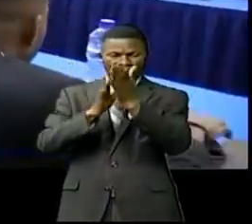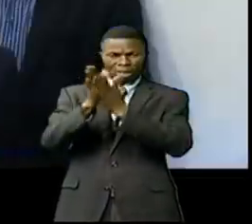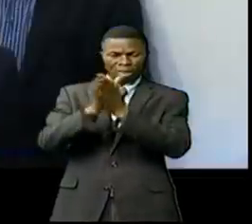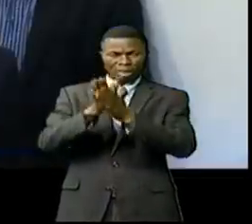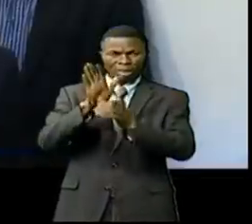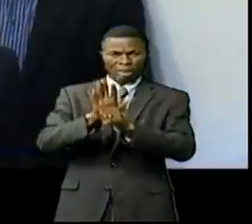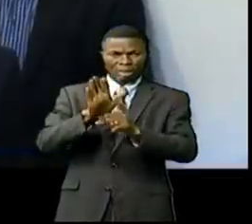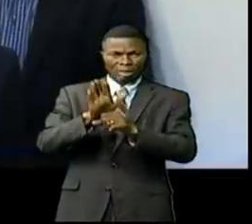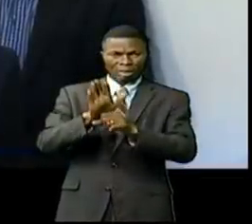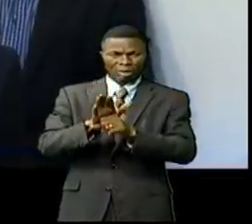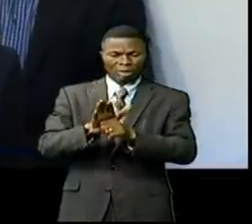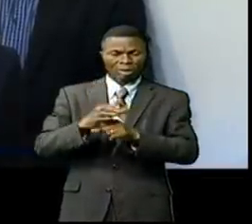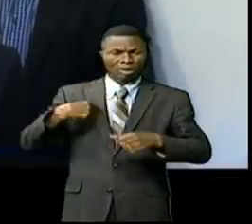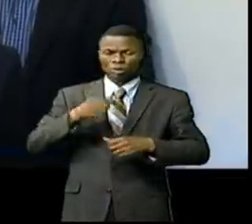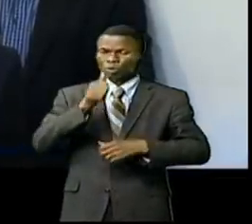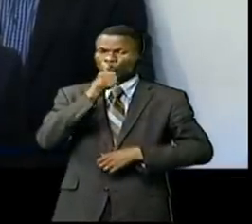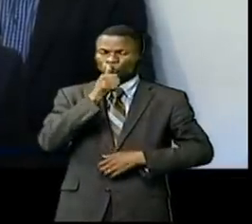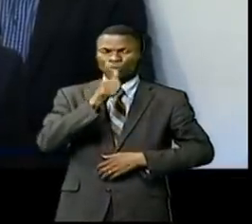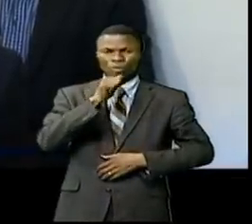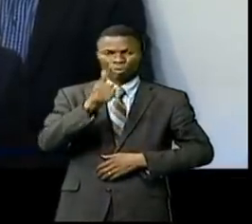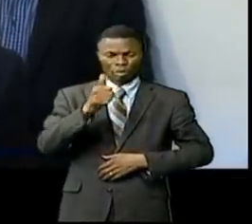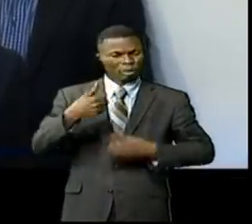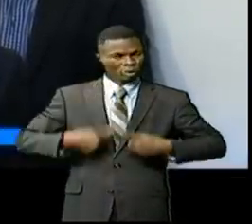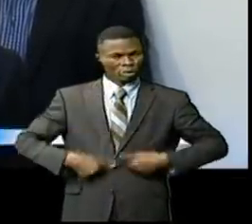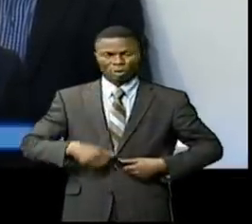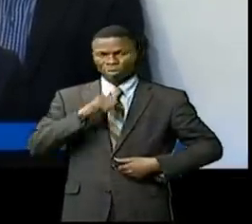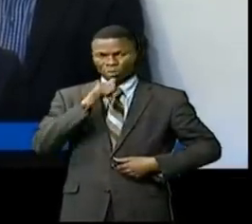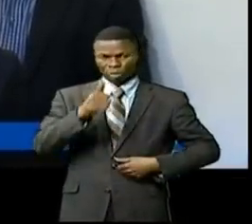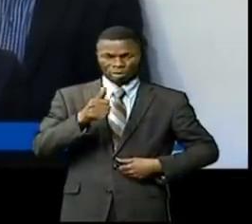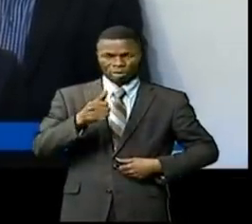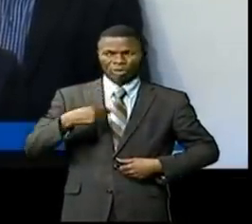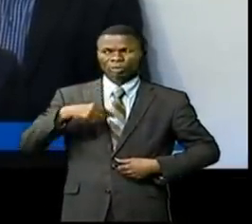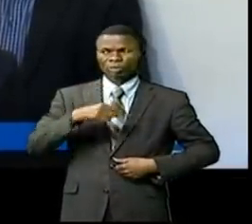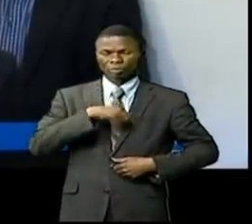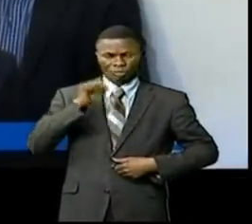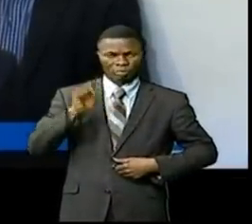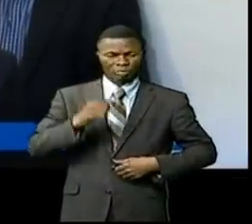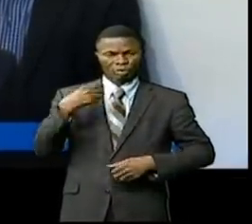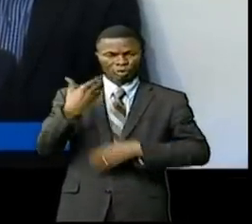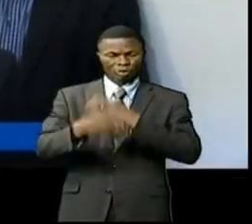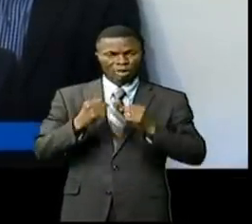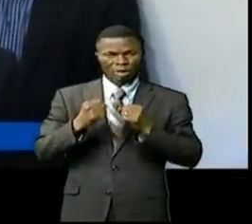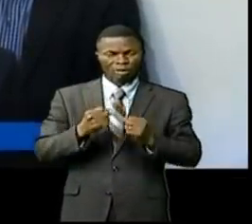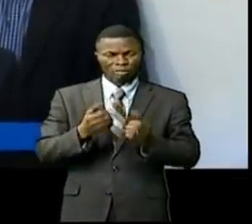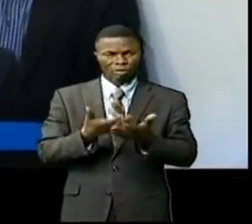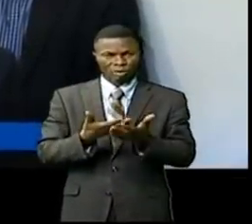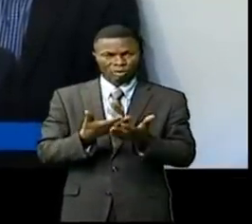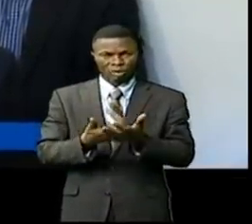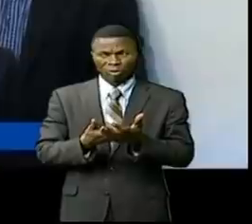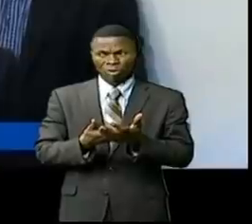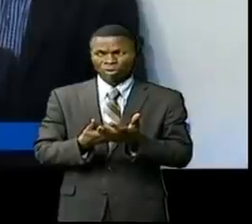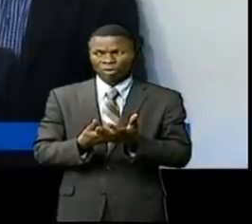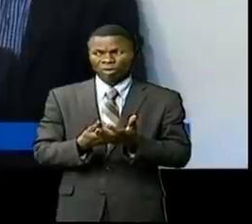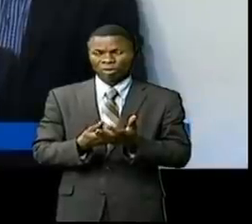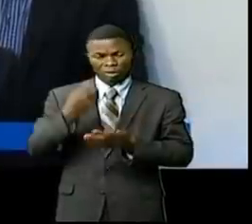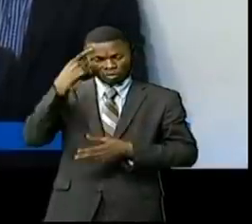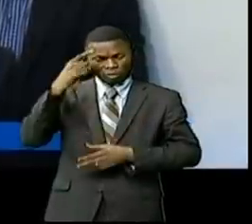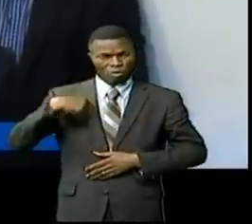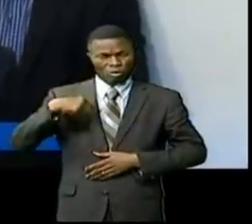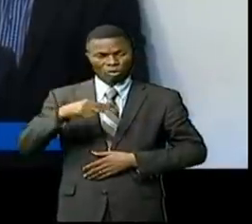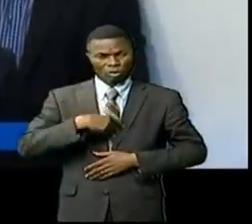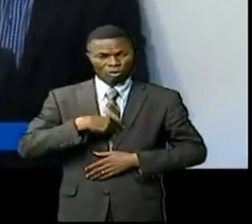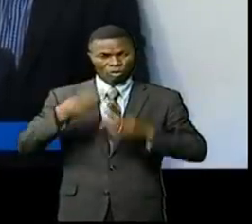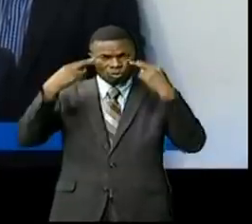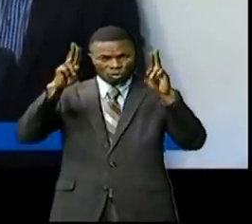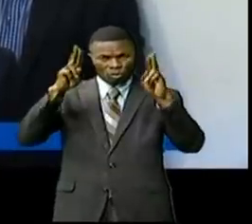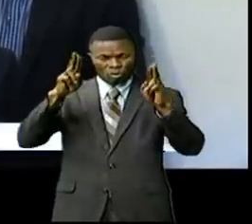que nous, on ne fait pas alliance pour le faire. On fait alliance par rapport à un objectif, et par rapport à notre stratégie et